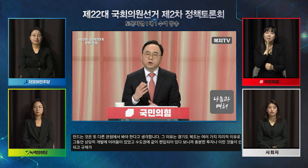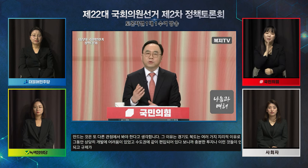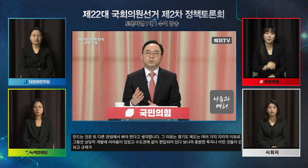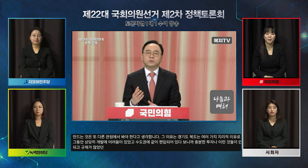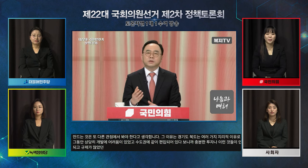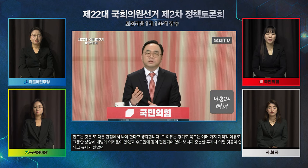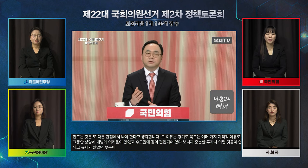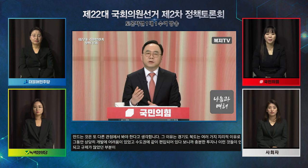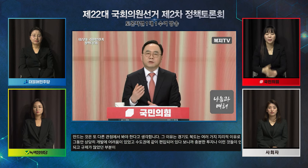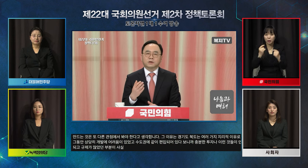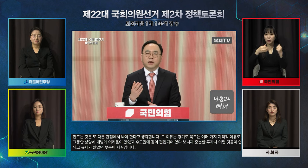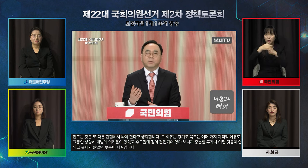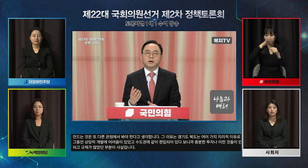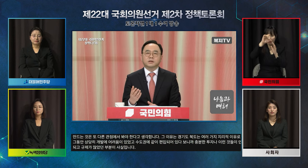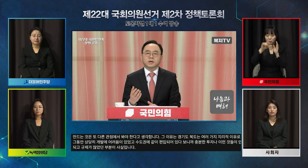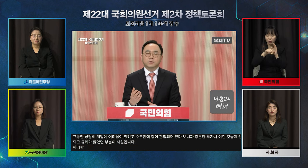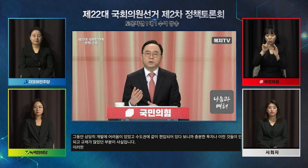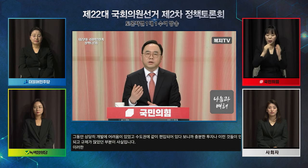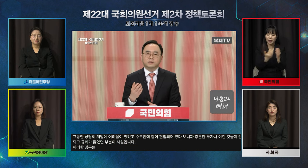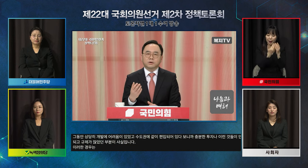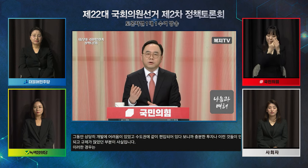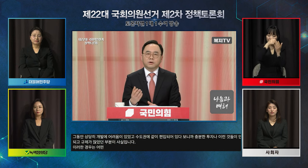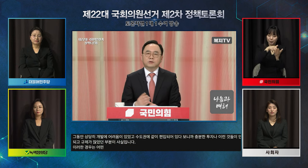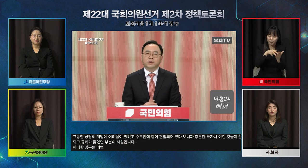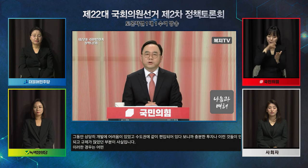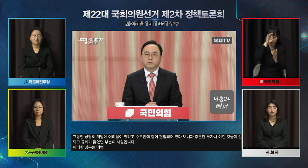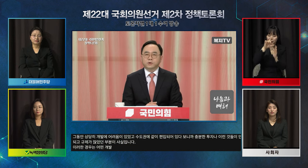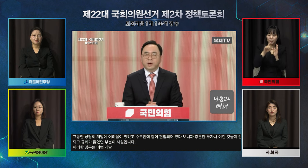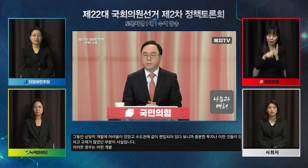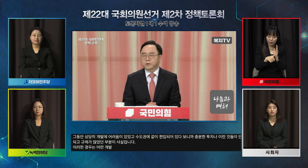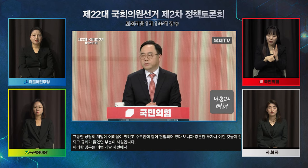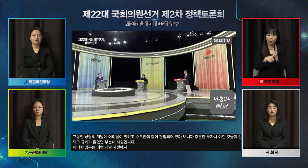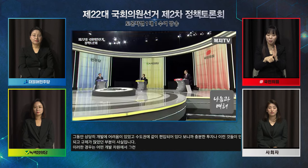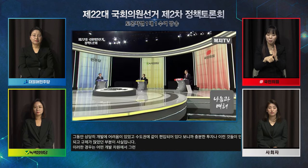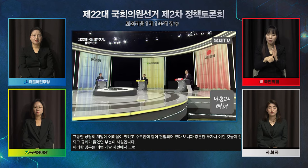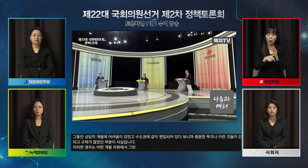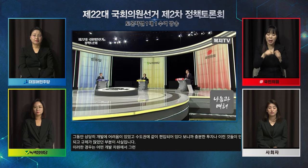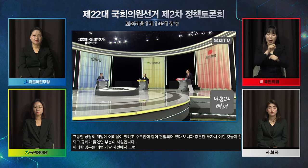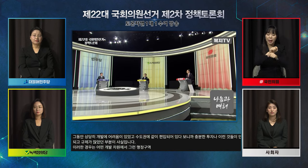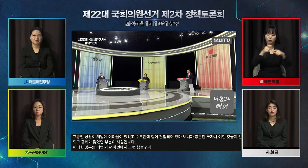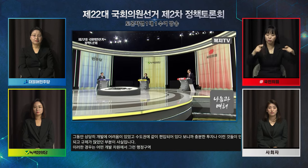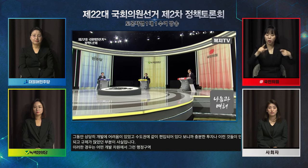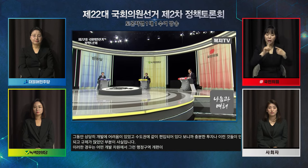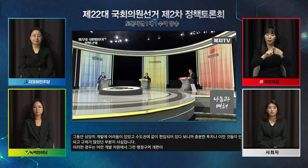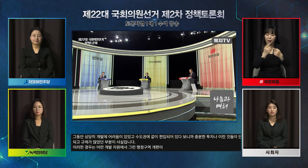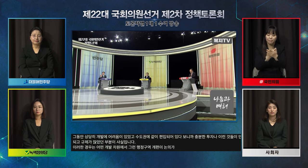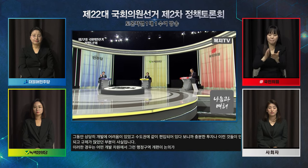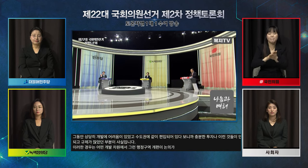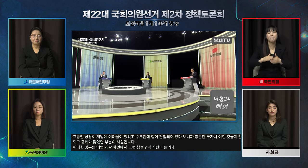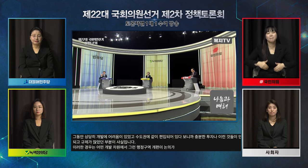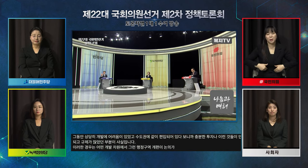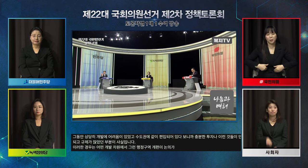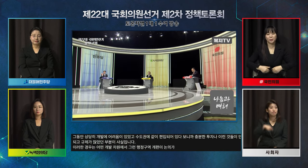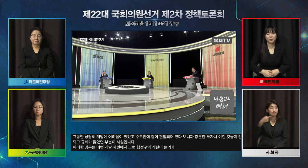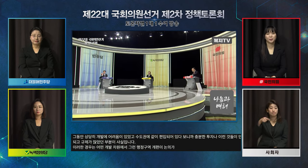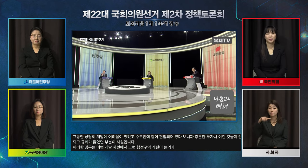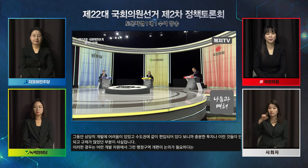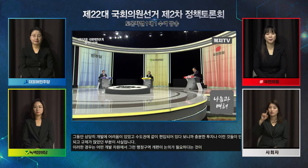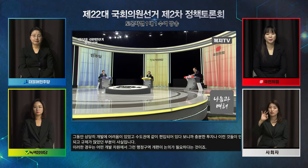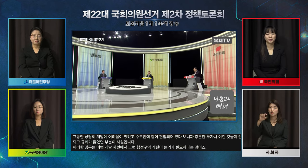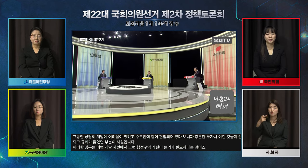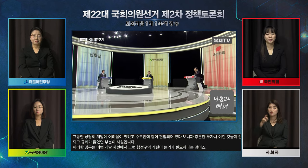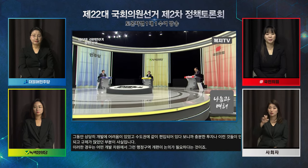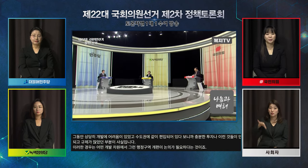이런 경우는 어떤 개발 차원에서 그런 행정구역 개편이, 논의가 필요하다는 것이죠. 다음 발언권은 강은미